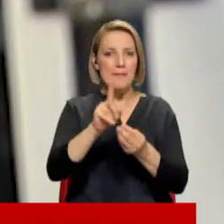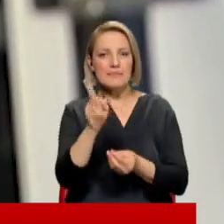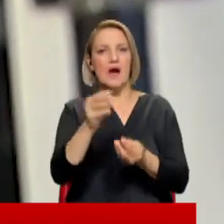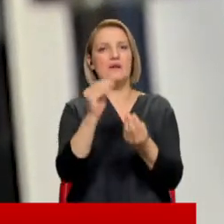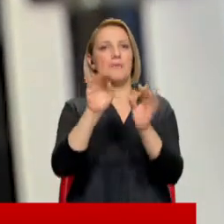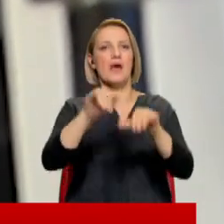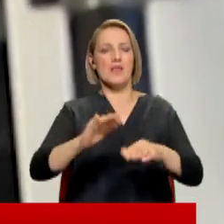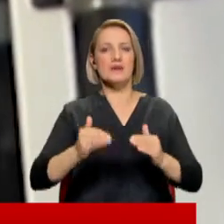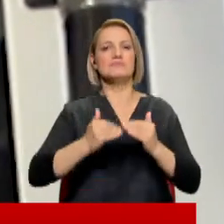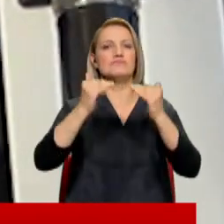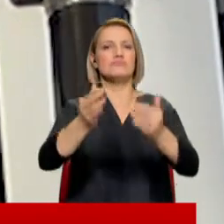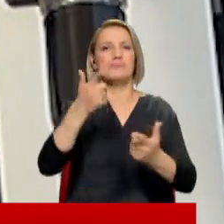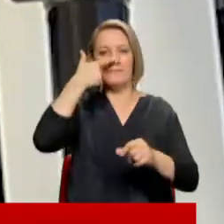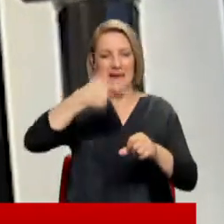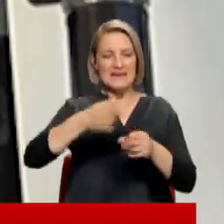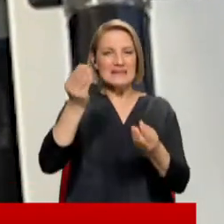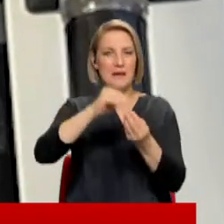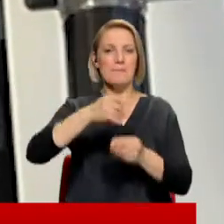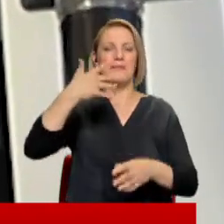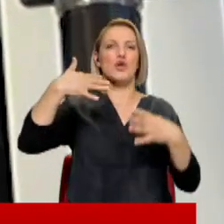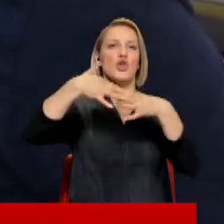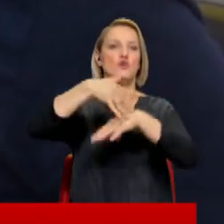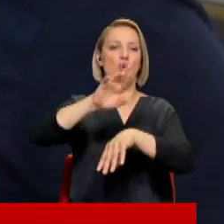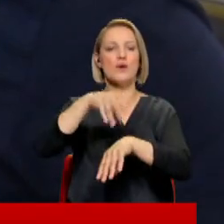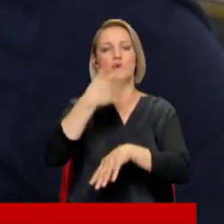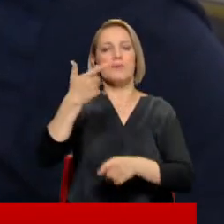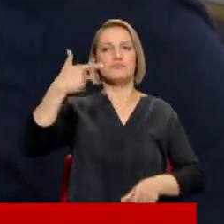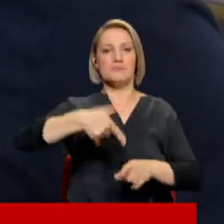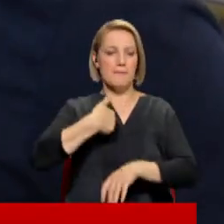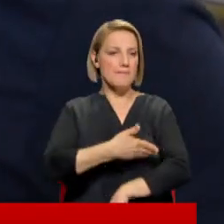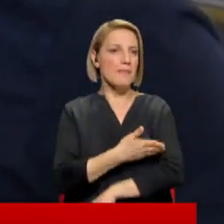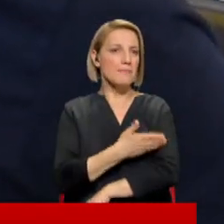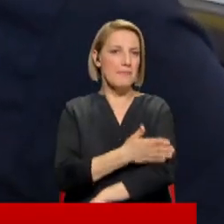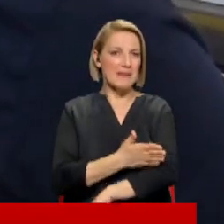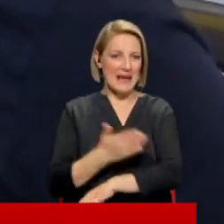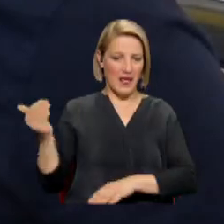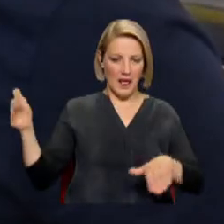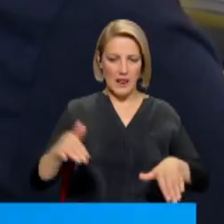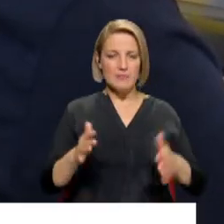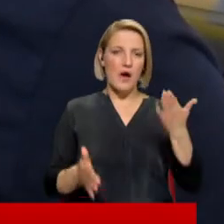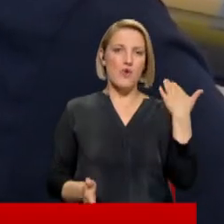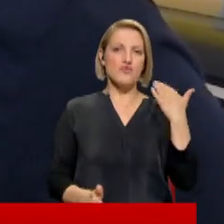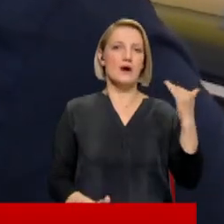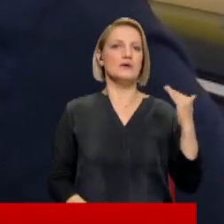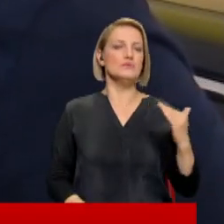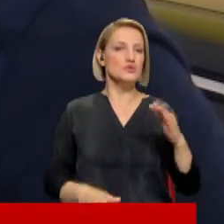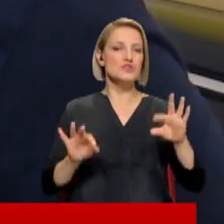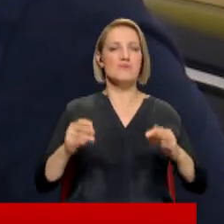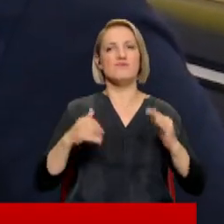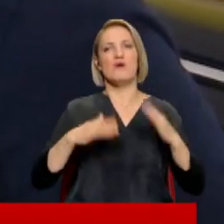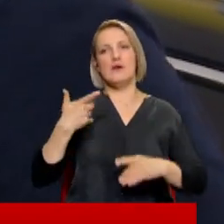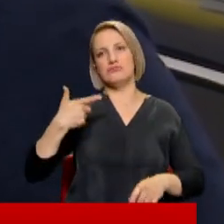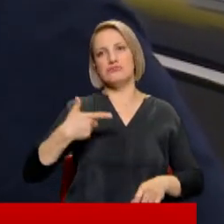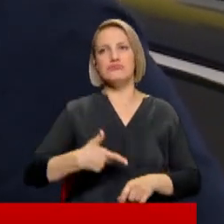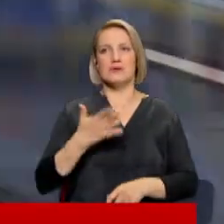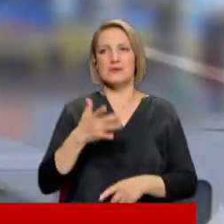geldi. Ertelenen akaryakıt zammı gece yarısı pompaya yansıdı. Biz de memleketten geldik ama önceden daha az yakıyordu. Şimdi daha fazla yakıyor maalesef.